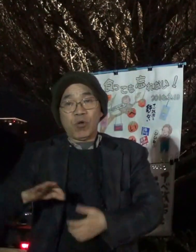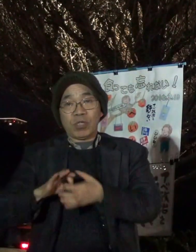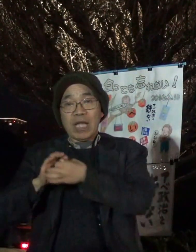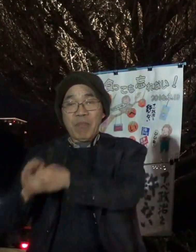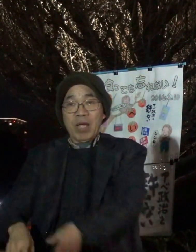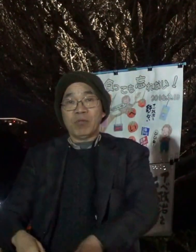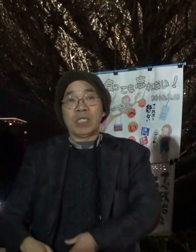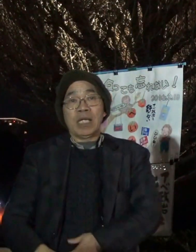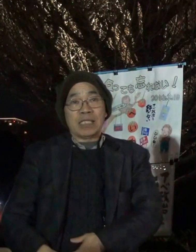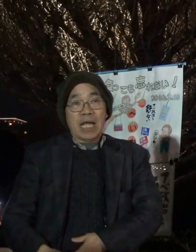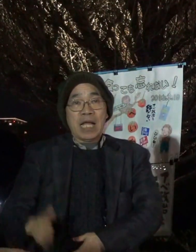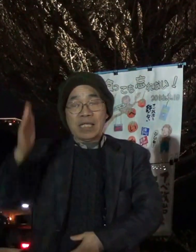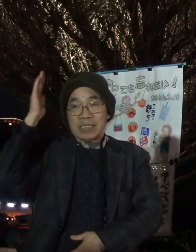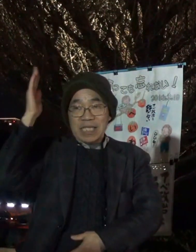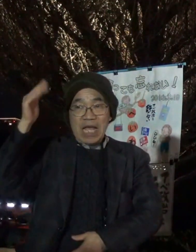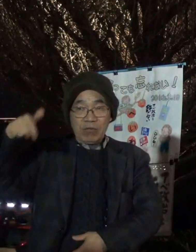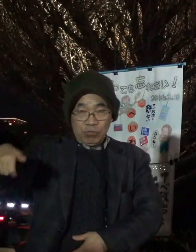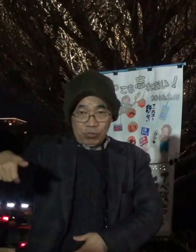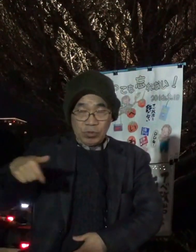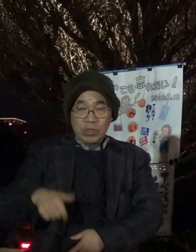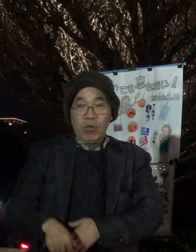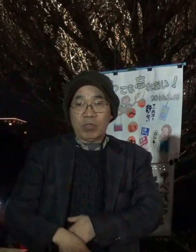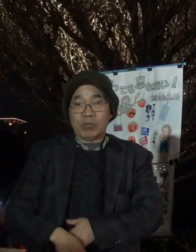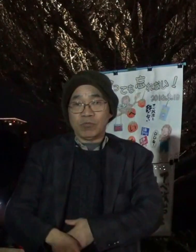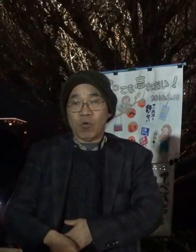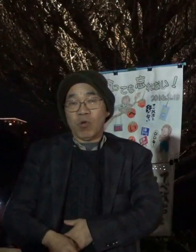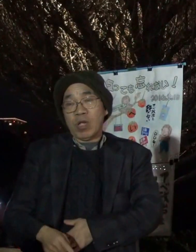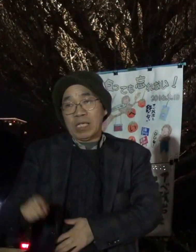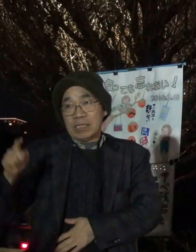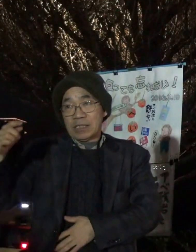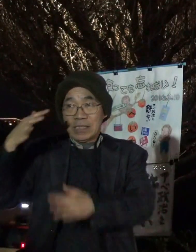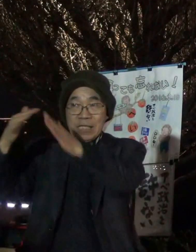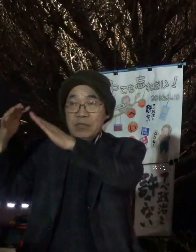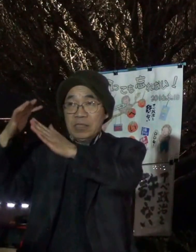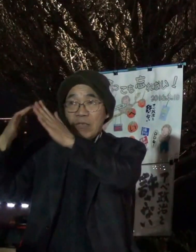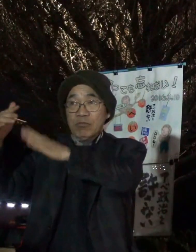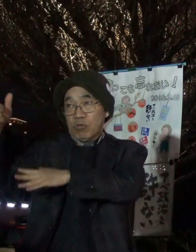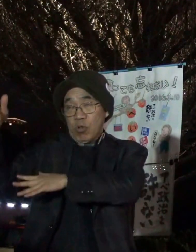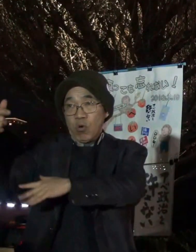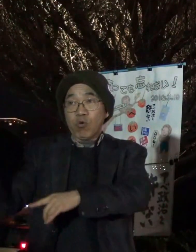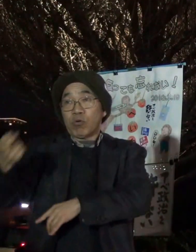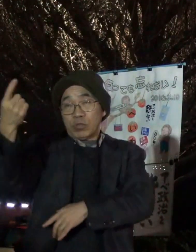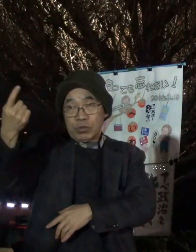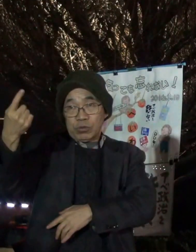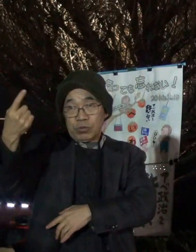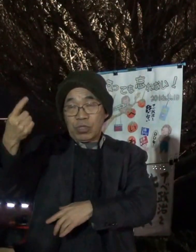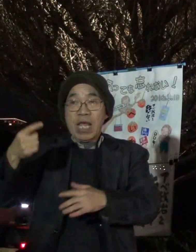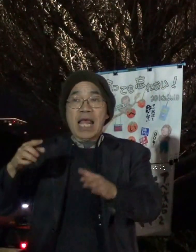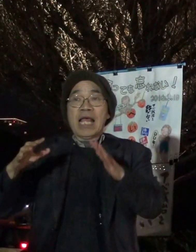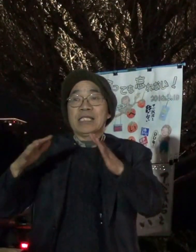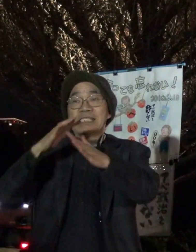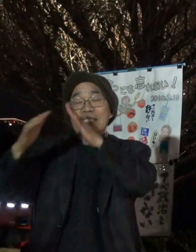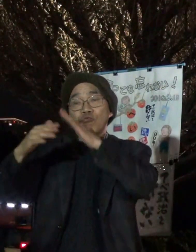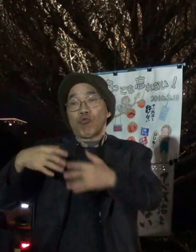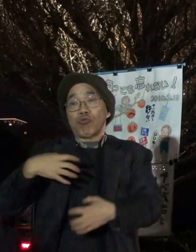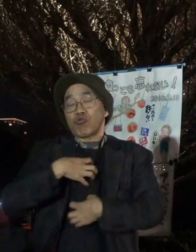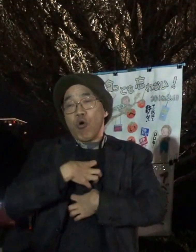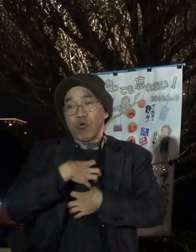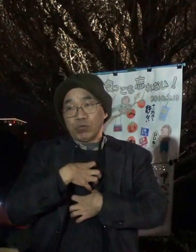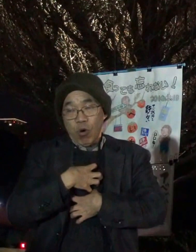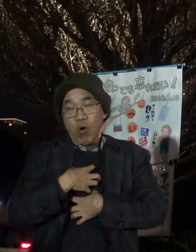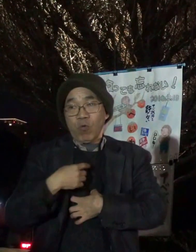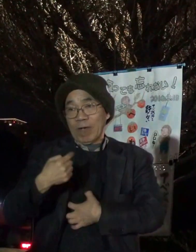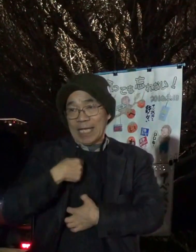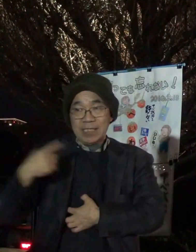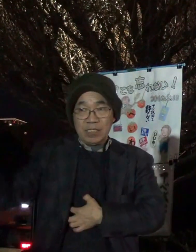府によって起こされる戦争の恐怖をもう二度と私たちのところにやってこさ